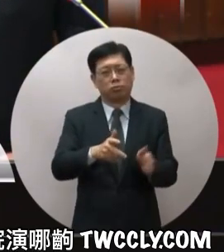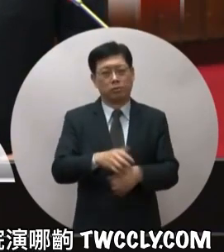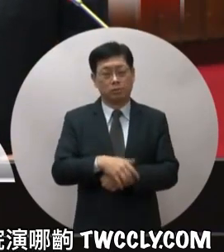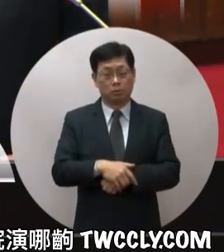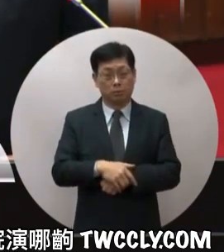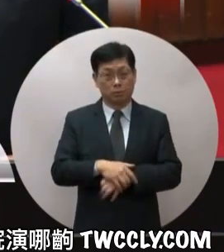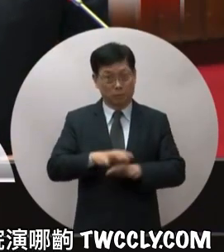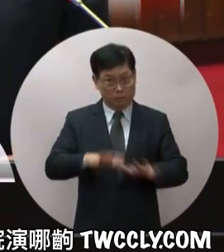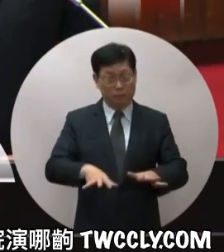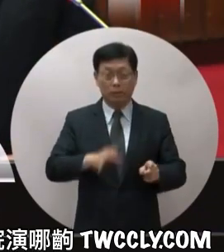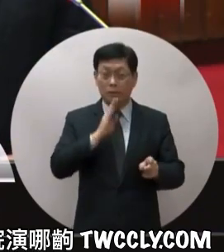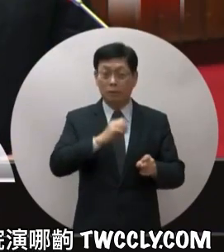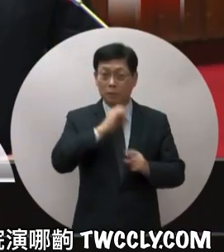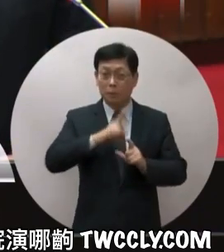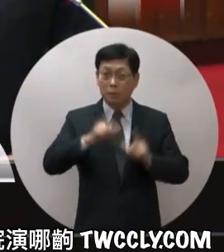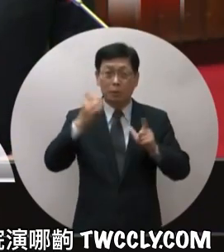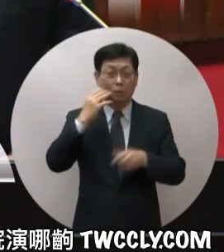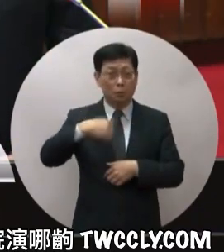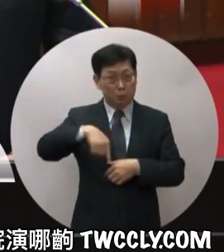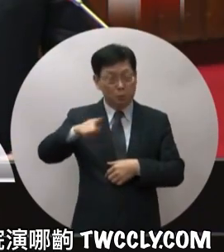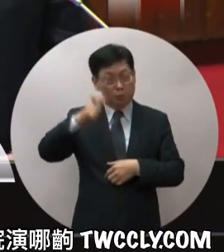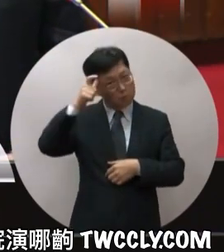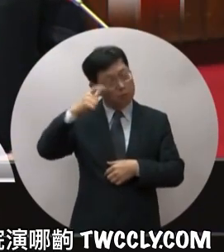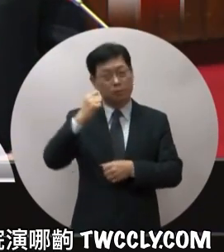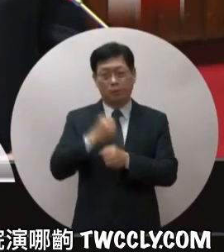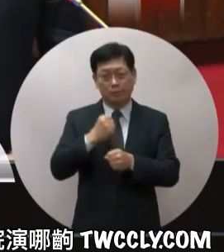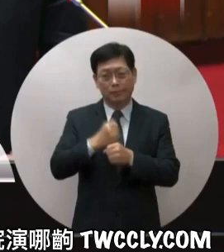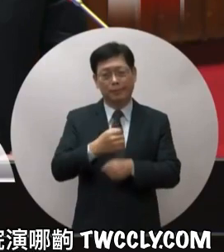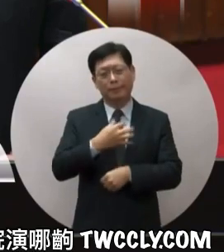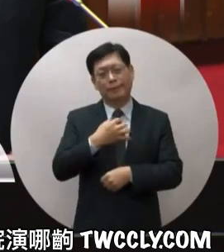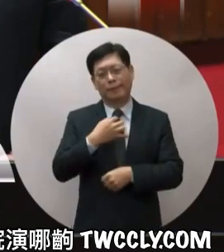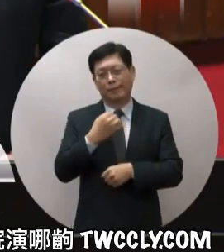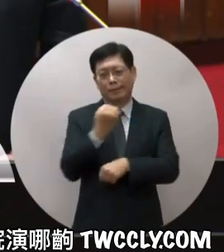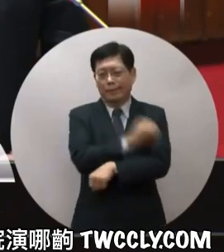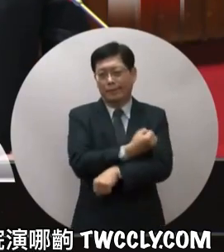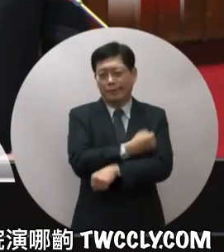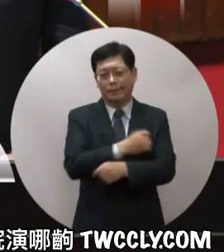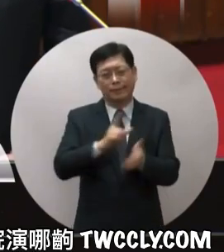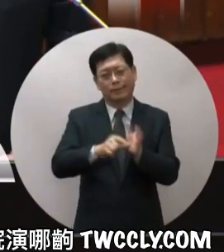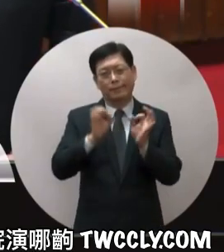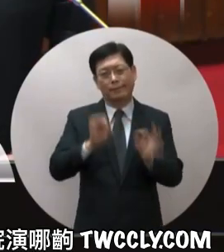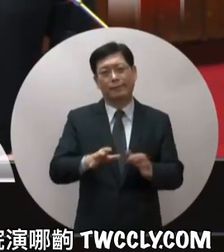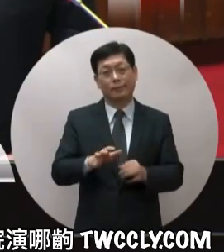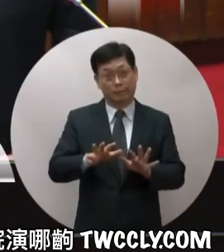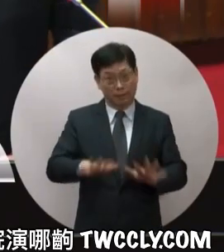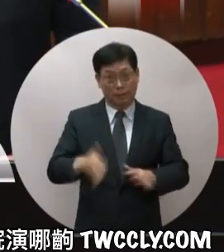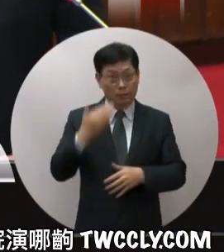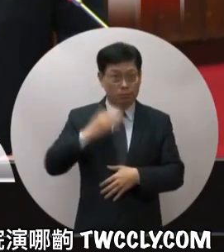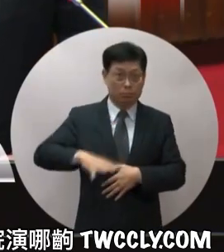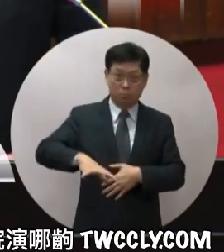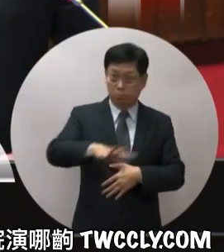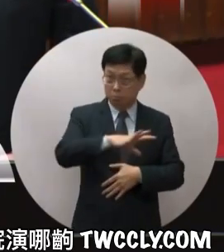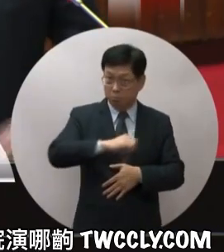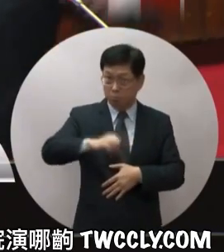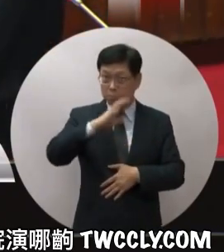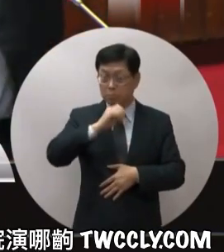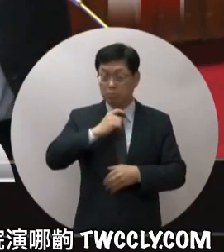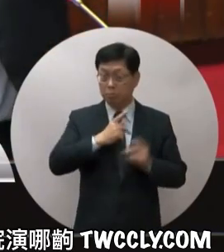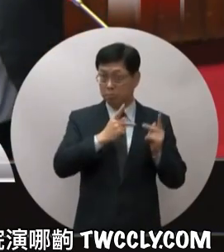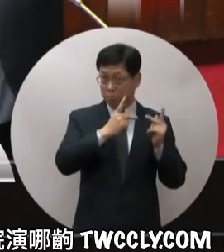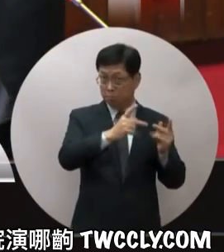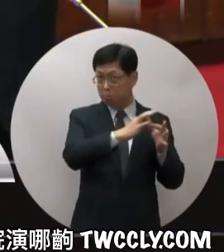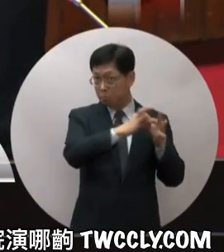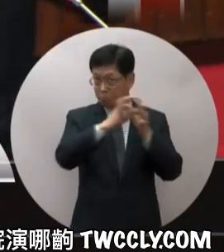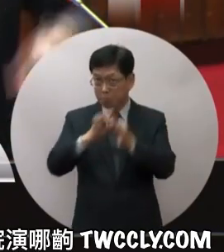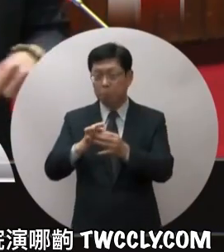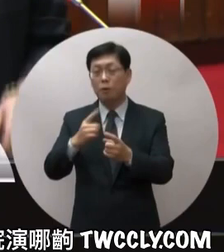所以每一邊屏東的鄉親要去高雄上班都有夠艱苦它還有在那裡浪費時間所以這整個的高劫延伸除了